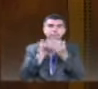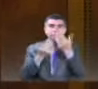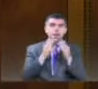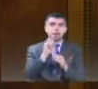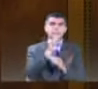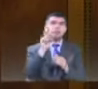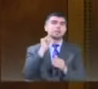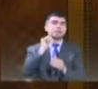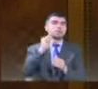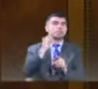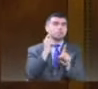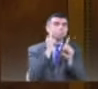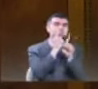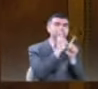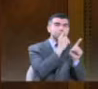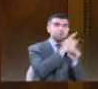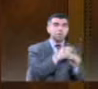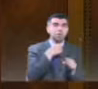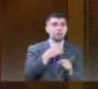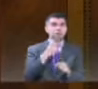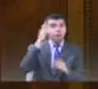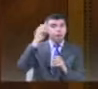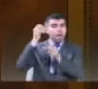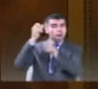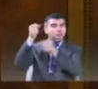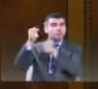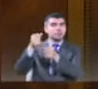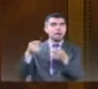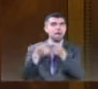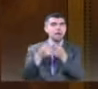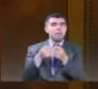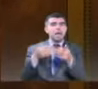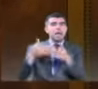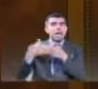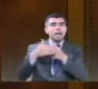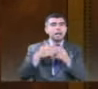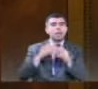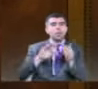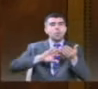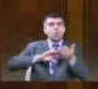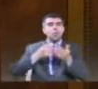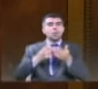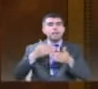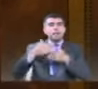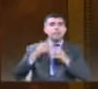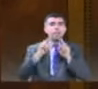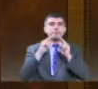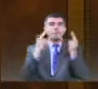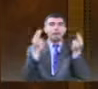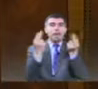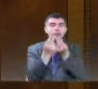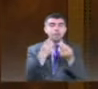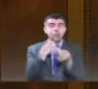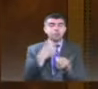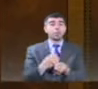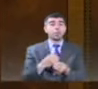جلالة الملك أعزه الله مع مختلف الدول الشقيقة والصديقة، من أجل تعزيز الاستفادة من